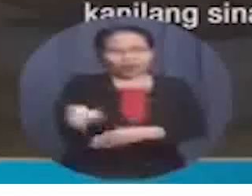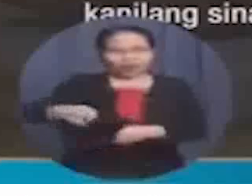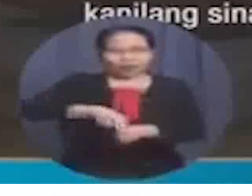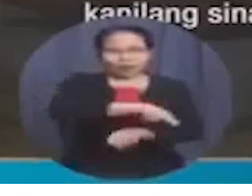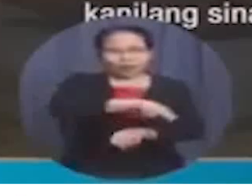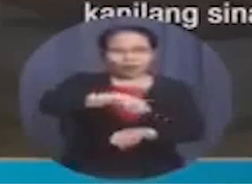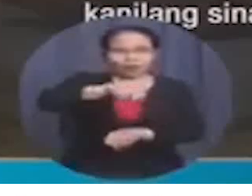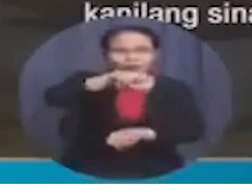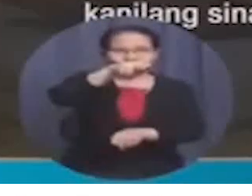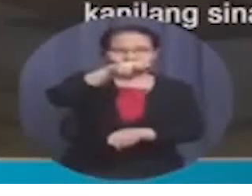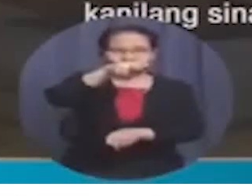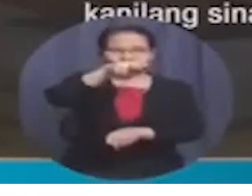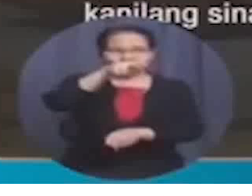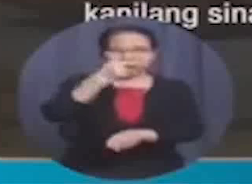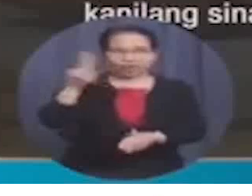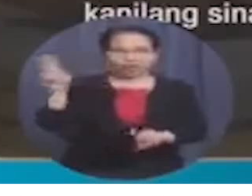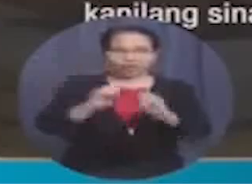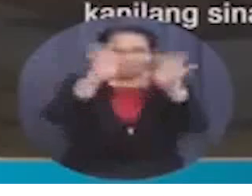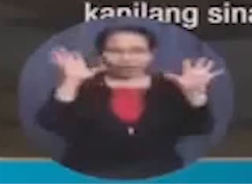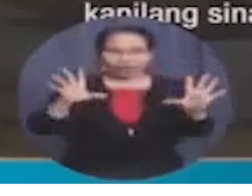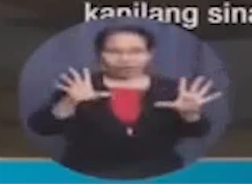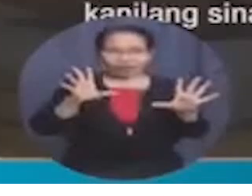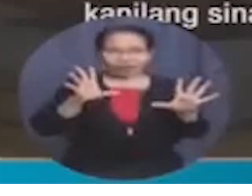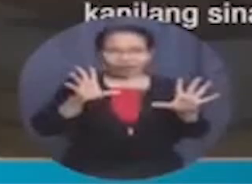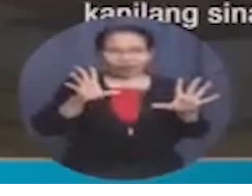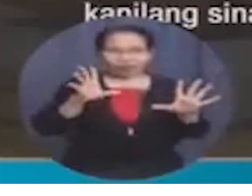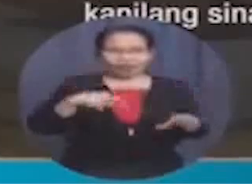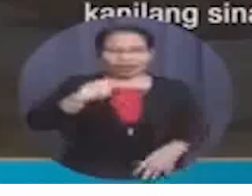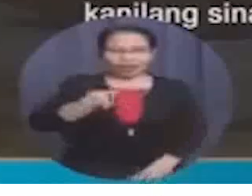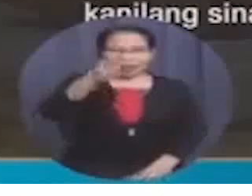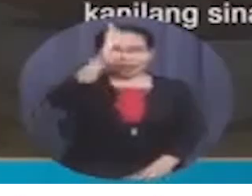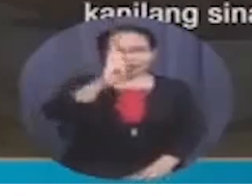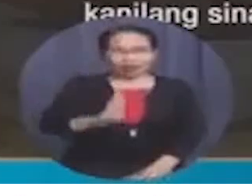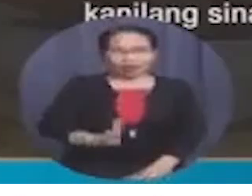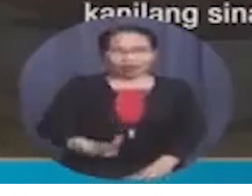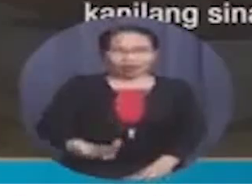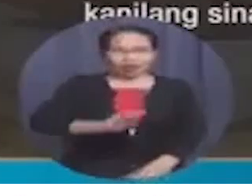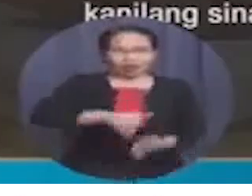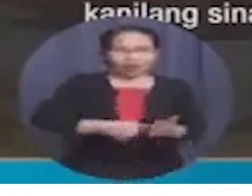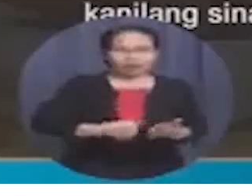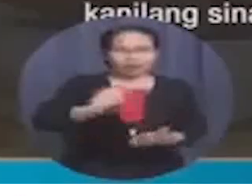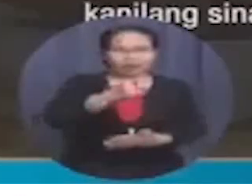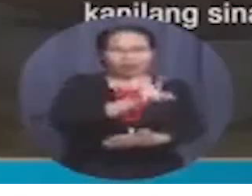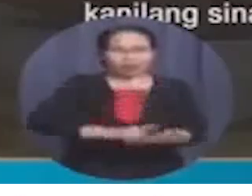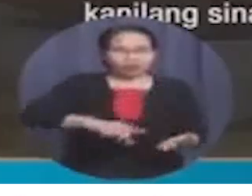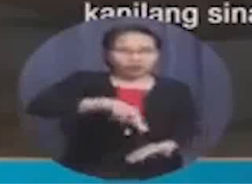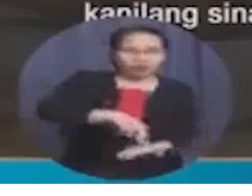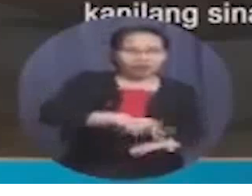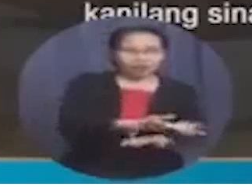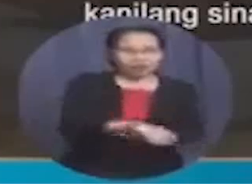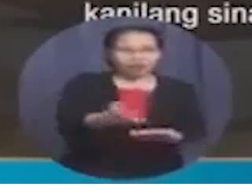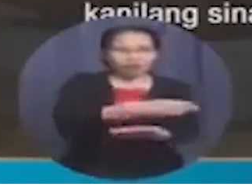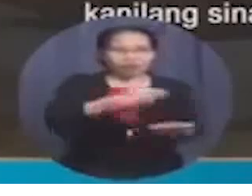inyong mga kaluluwa. Ayan, maliwanag oh. Ang sabi ng Diyos, magsitayo kayo sa mga daan,